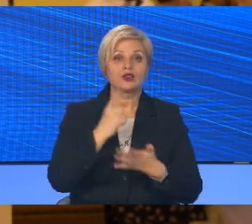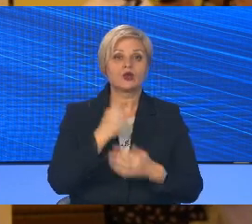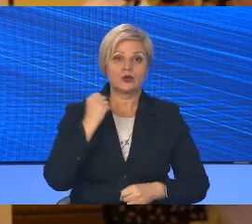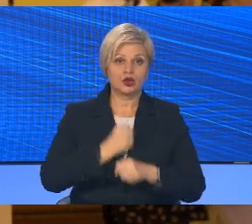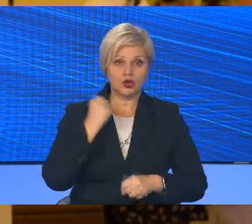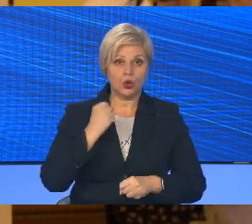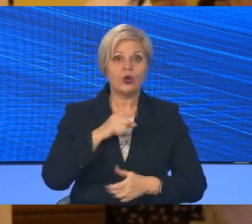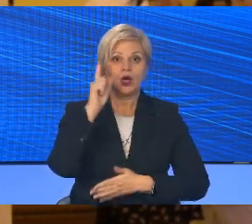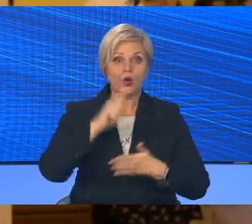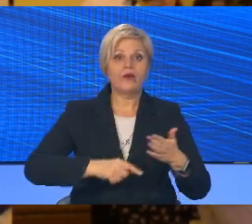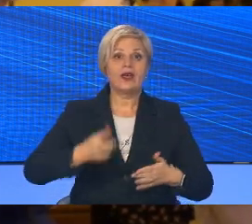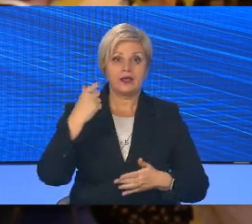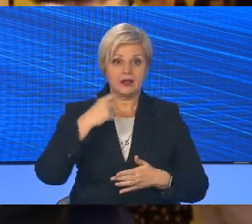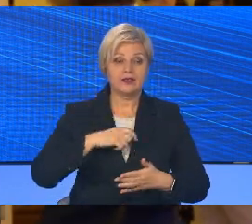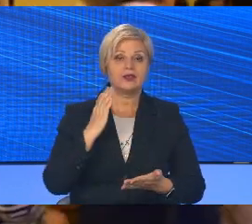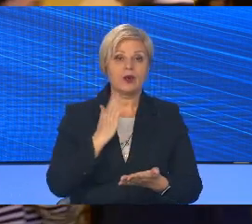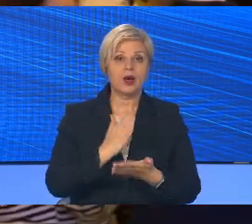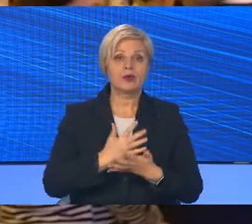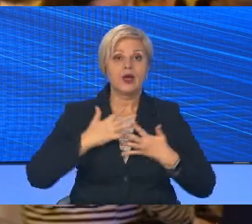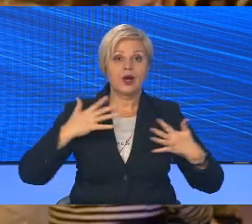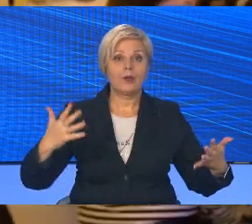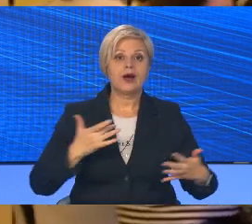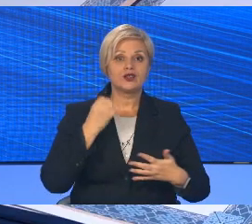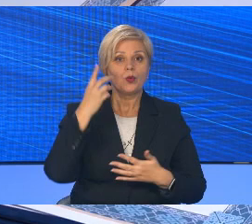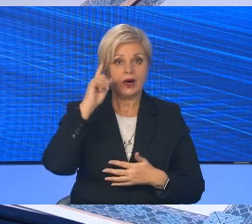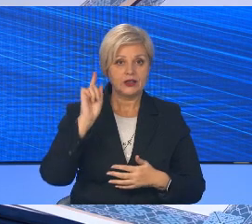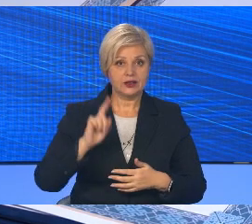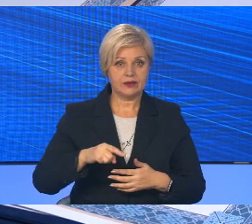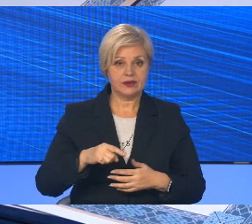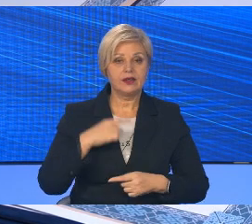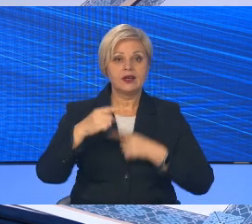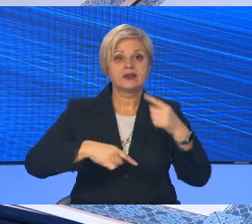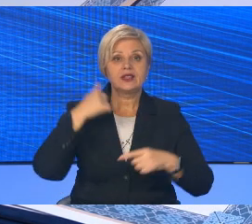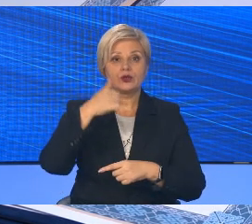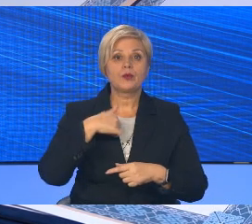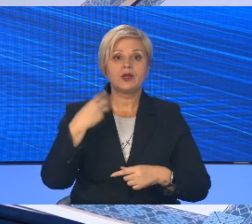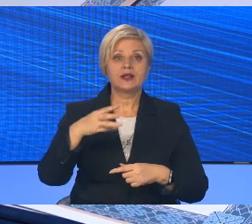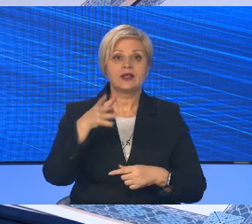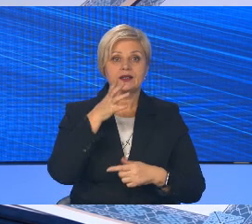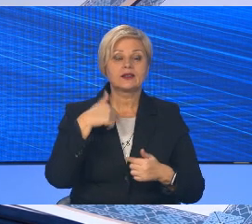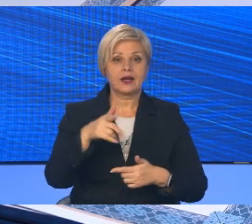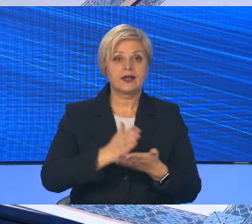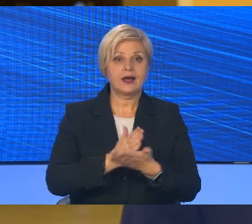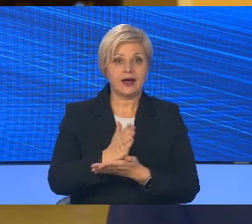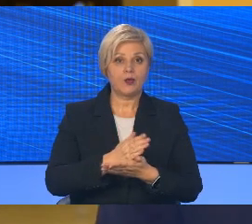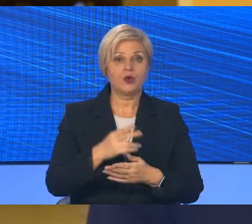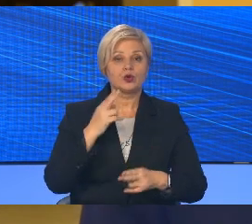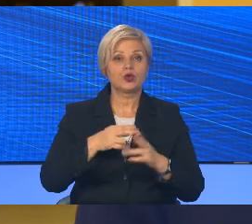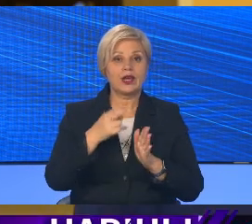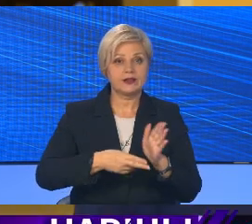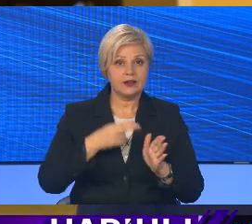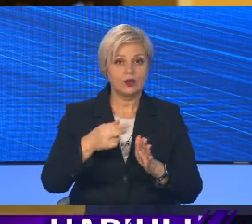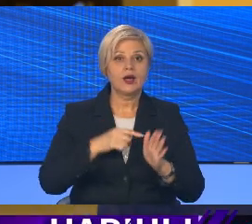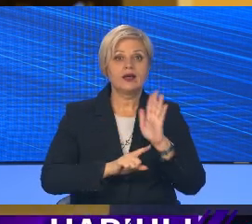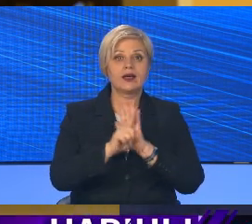строгий, уверенный в себе и обладать большим количеством знаний. В следующем году мне 30 лет, как я на белорусской железной дороге. Я начинал